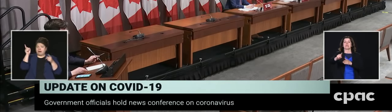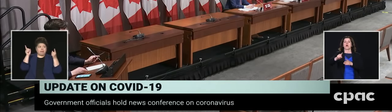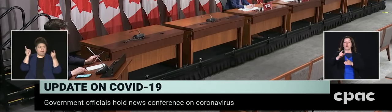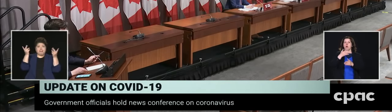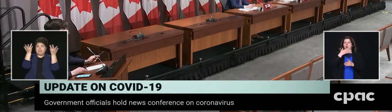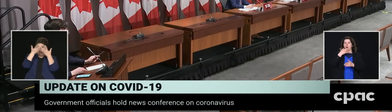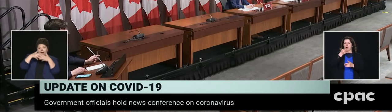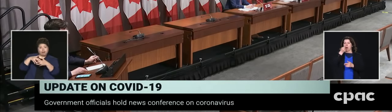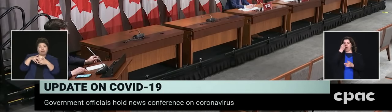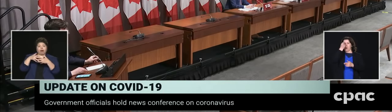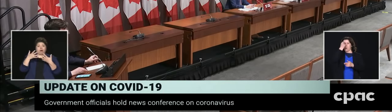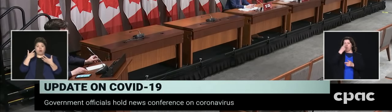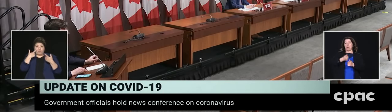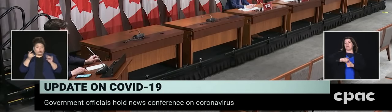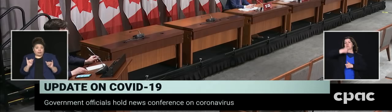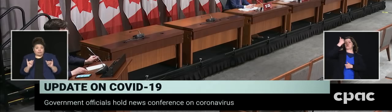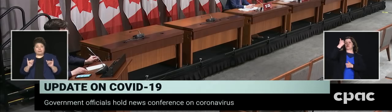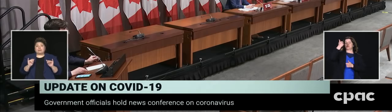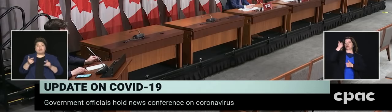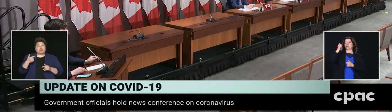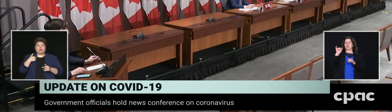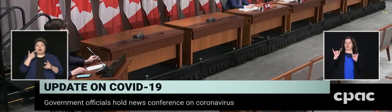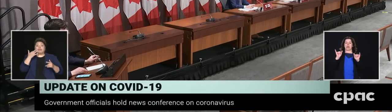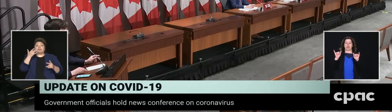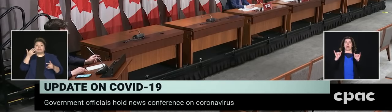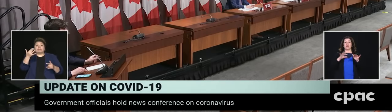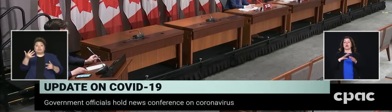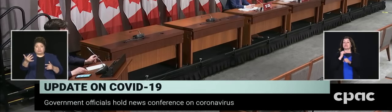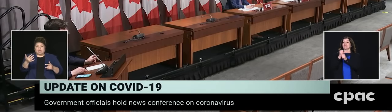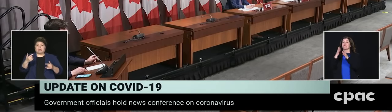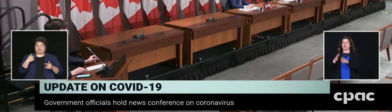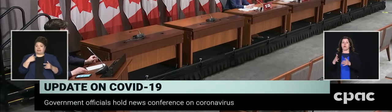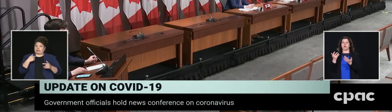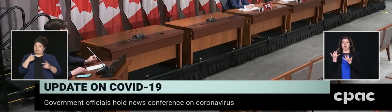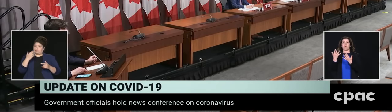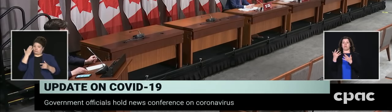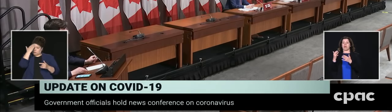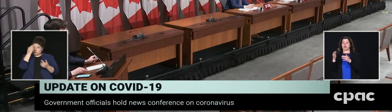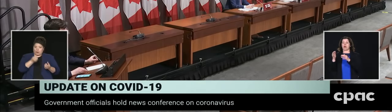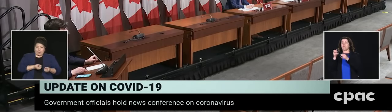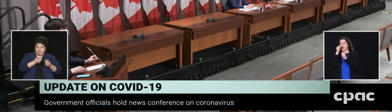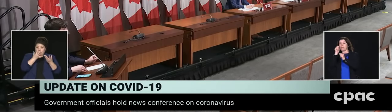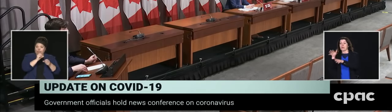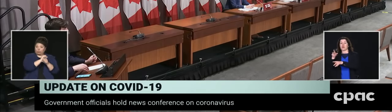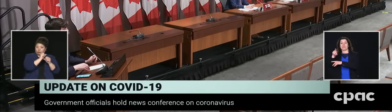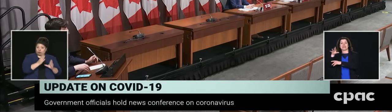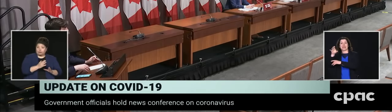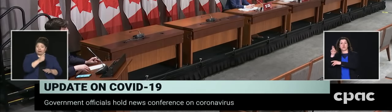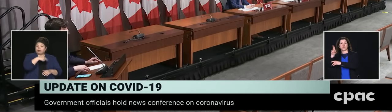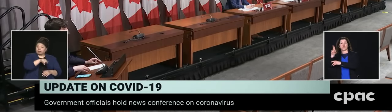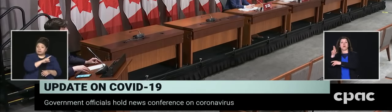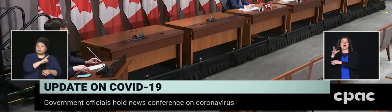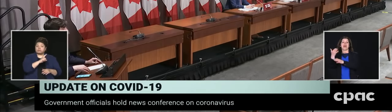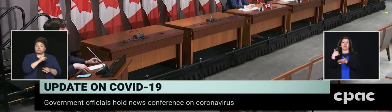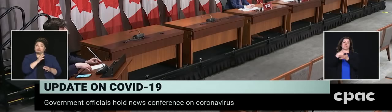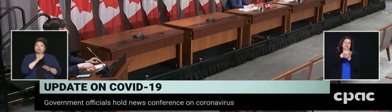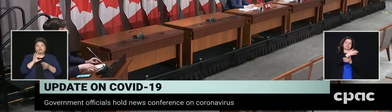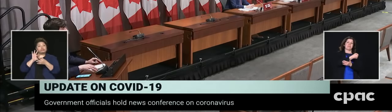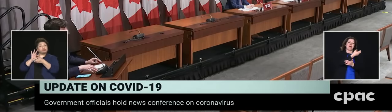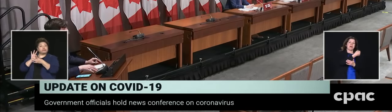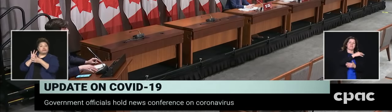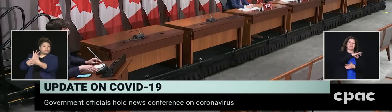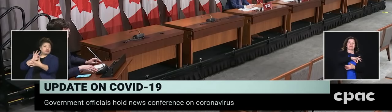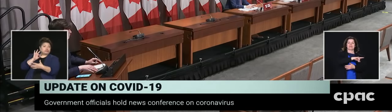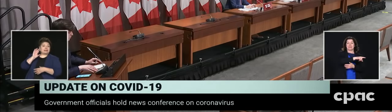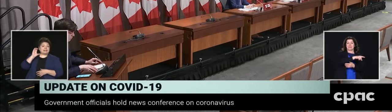combien de travailleurs quittent le PCU et qui vont à la subvention salariale. Ça va être un moment très important